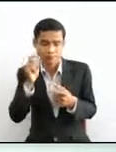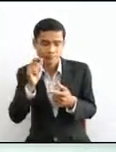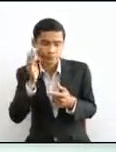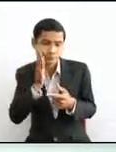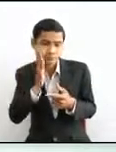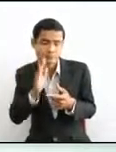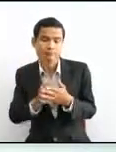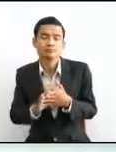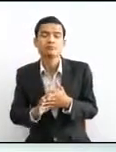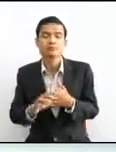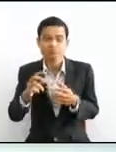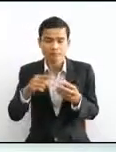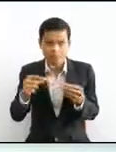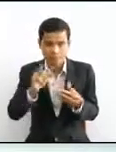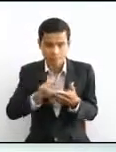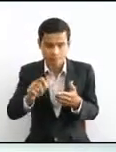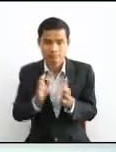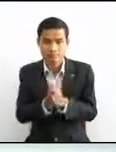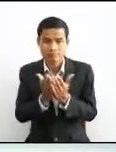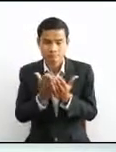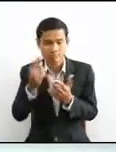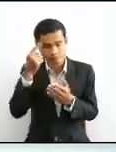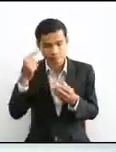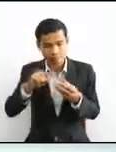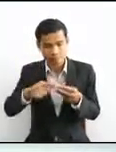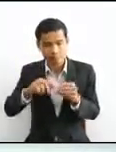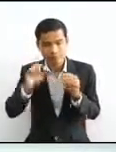Xó xê nâng khám ai đầy phóng nạ con ná. Ta, lấy.